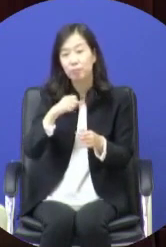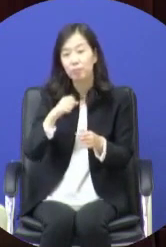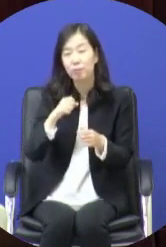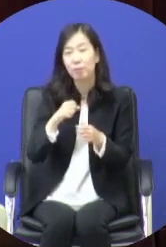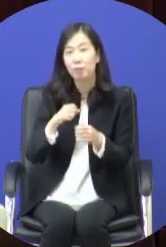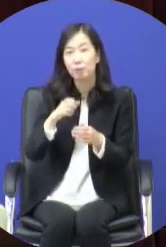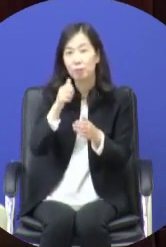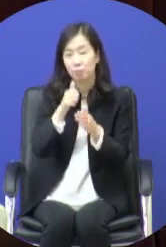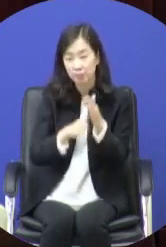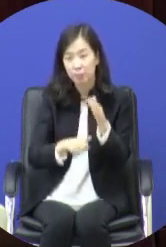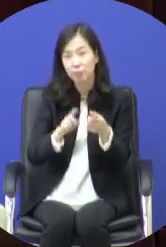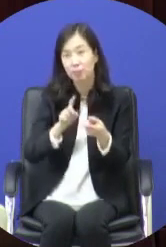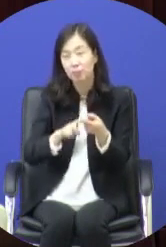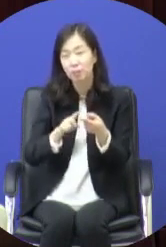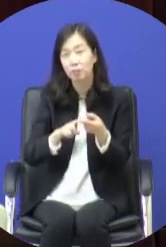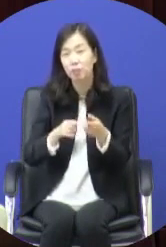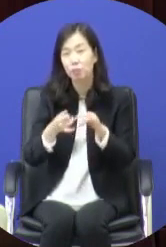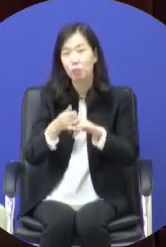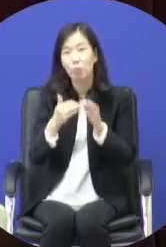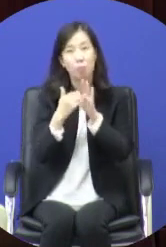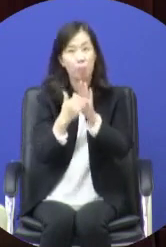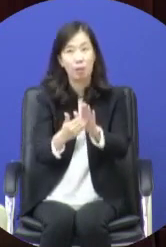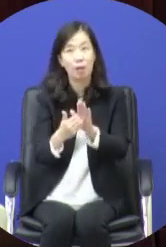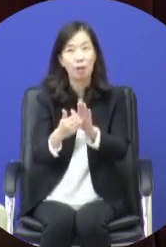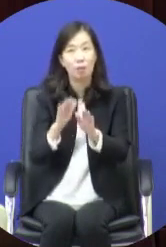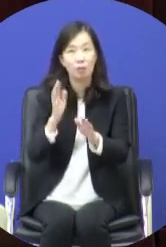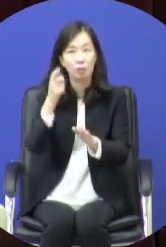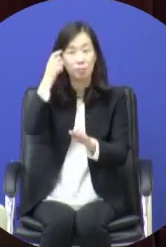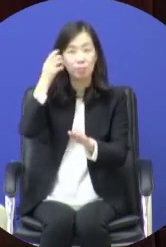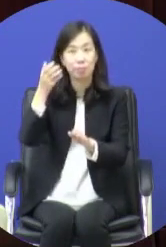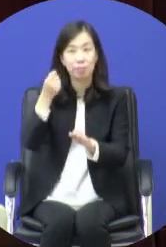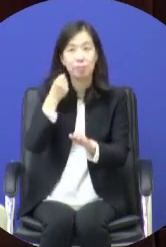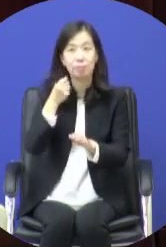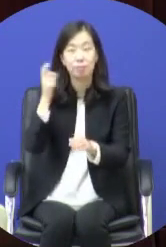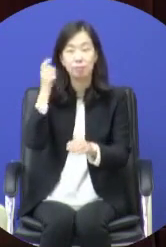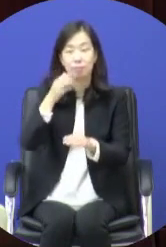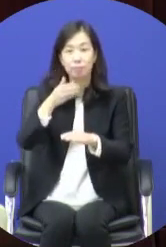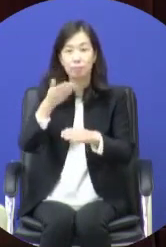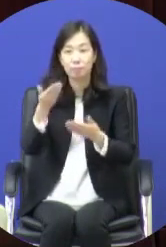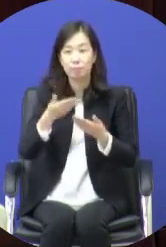반드시 막아야 하지 않겠습니까? 경청해 주셔서 감사합니다.